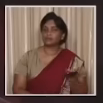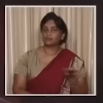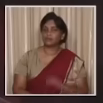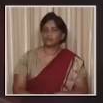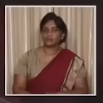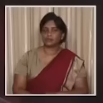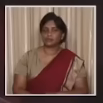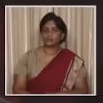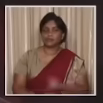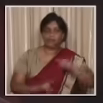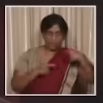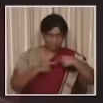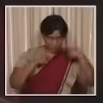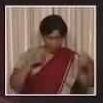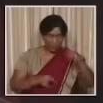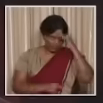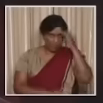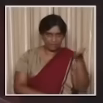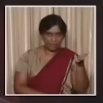විපක්ෂ නායක කෙනෙක් ඉන්නවද?